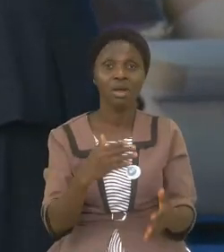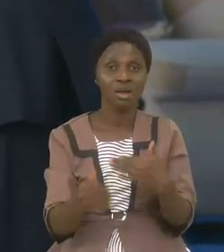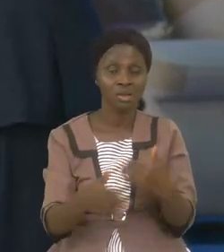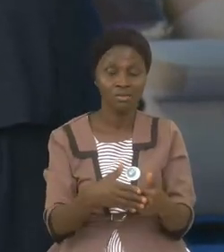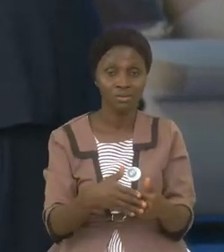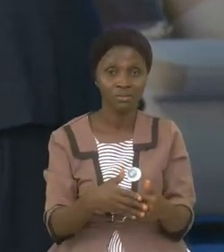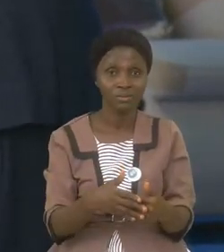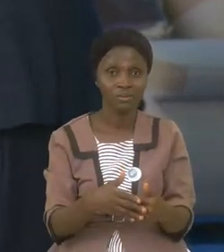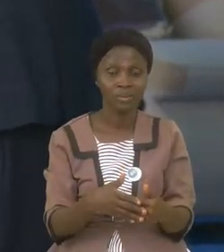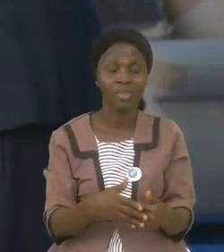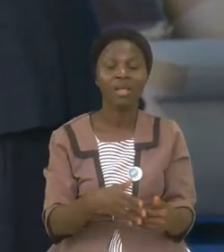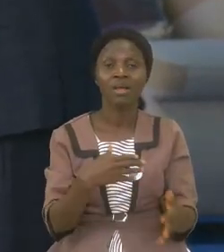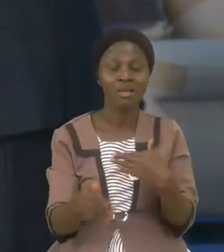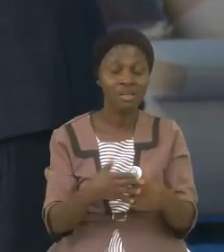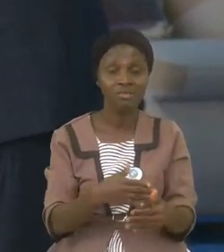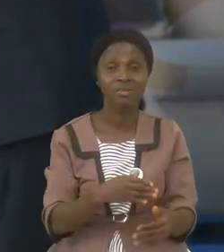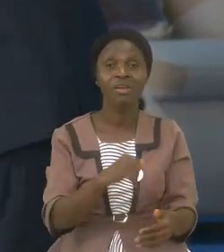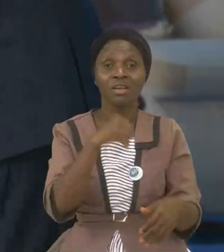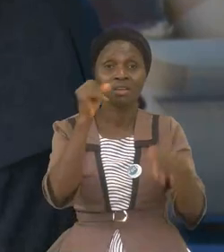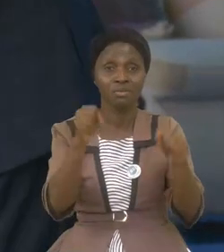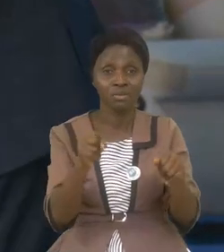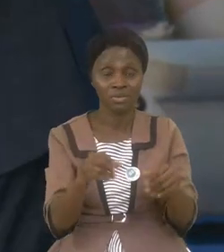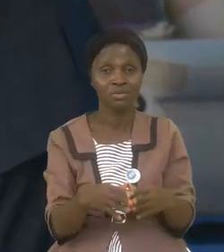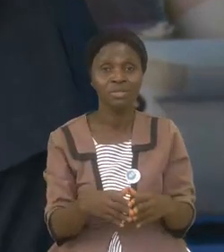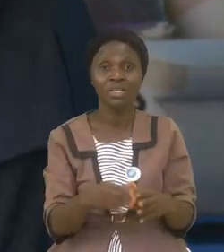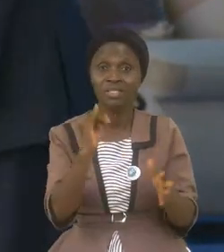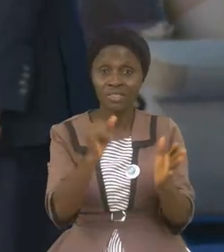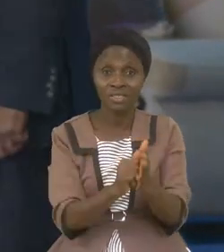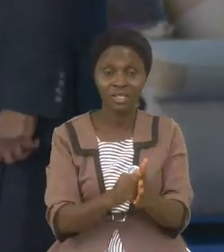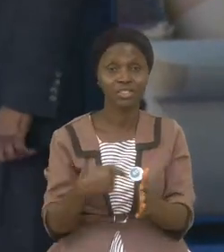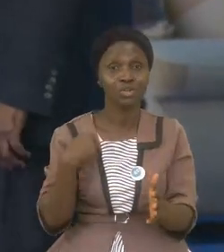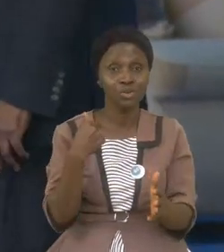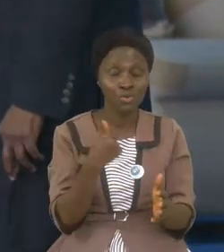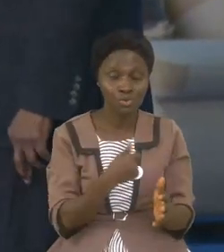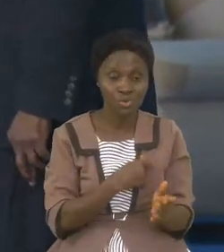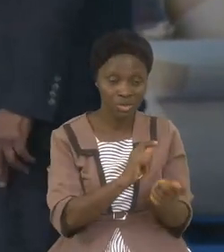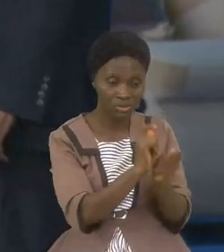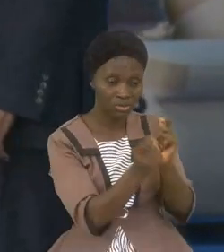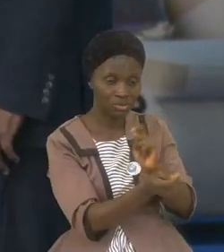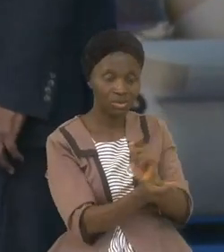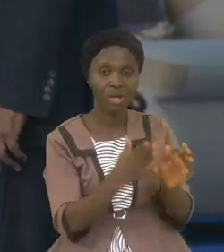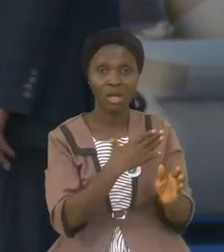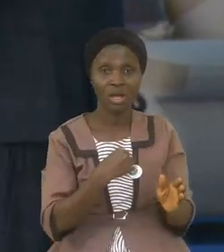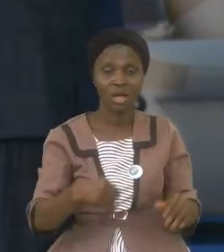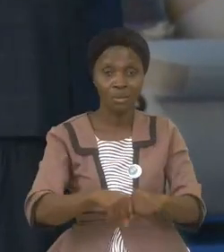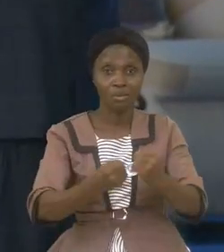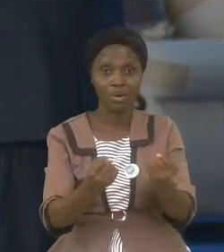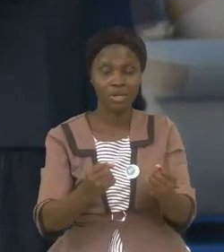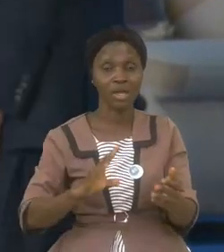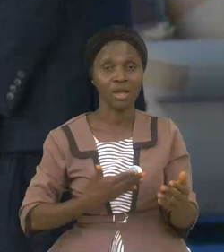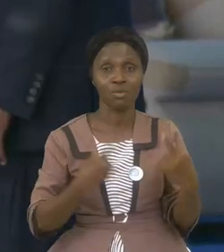La seule chose à faire pour échapper au jugement de Dieu, aussi incroyable, aussi impossible que cela